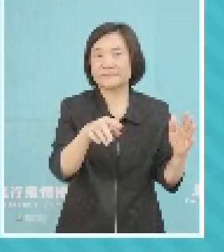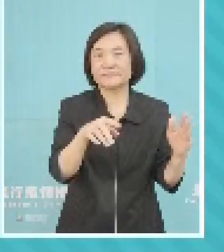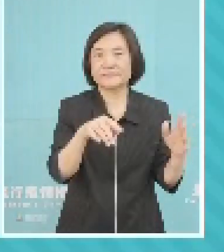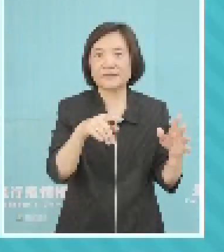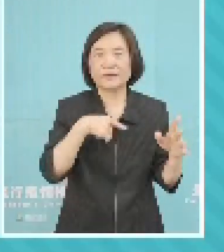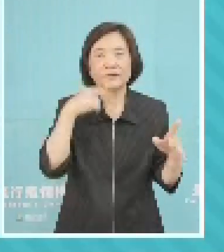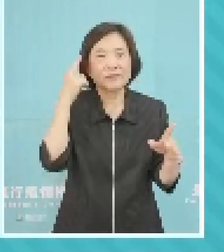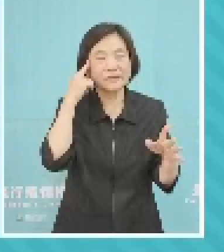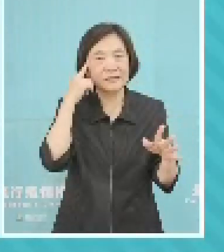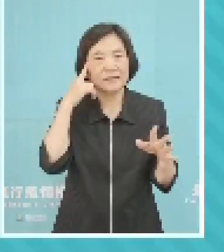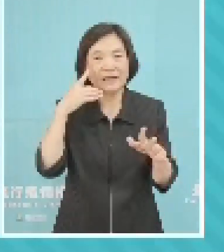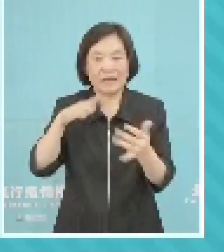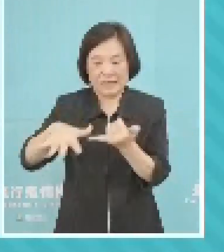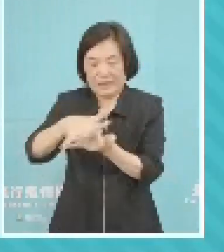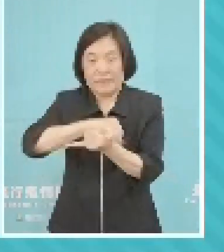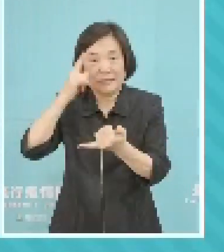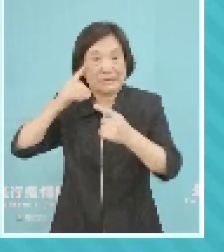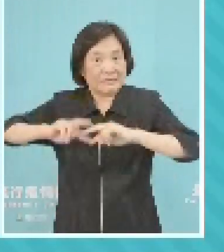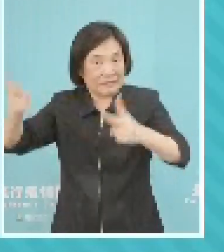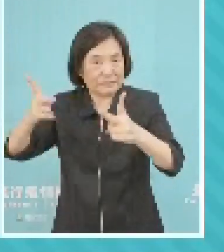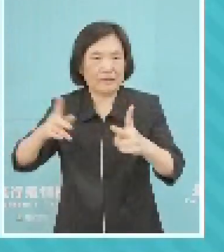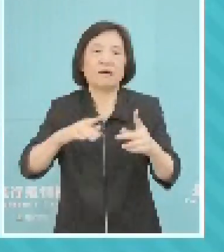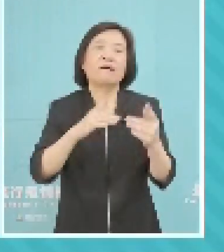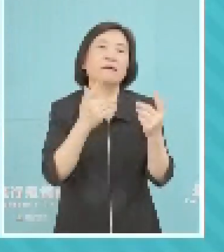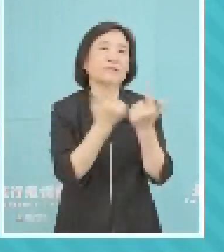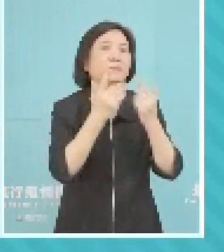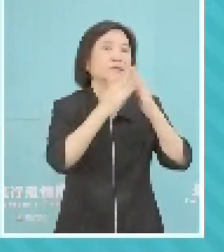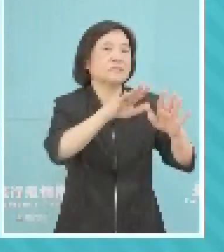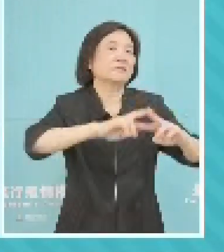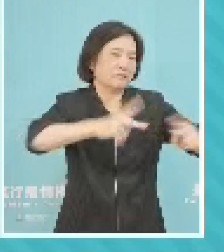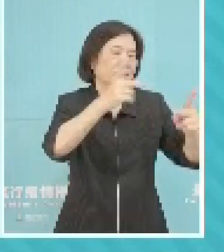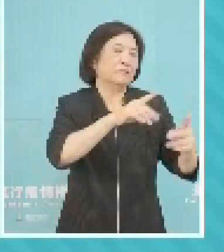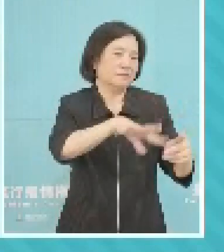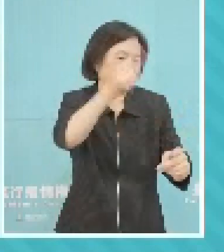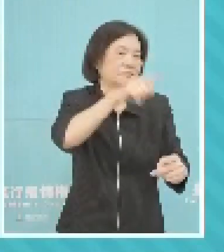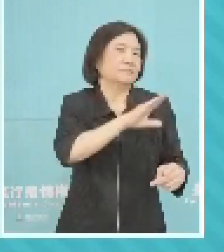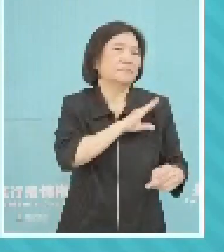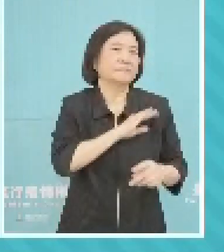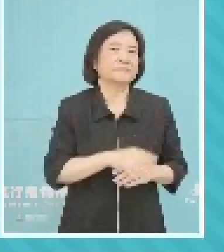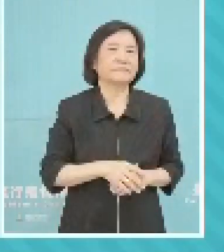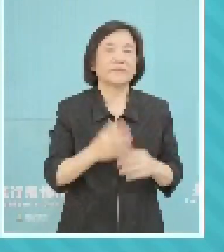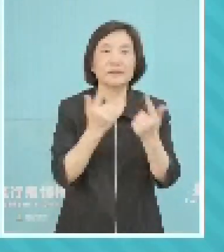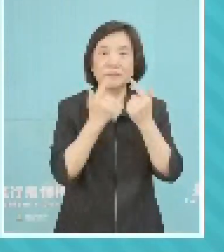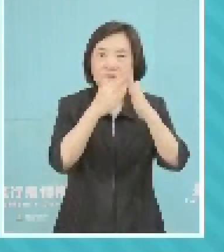改变台湾从首都开始嘛，所以我觉得台北的策略的方法，你知道吗，